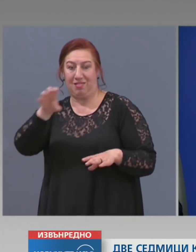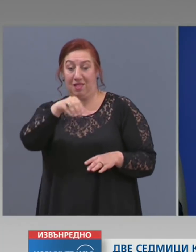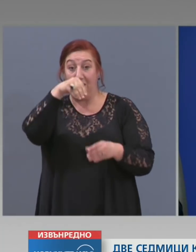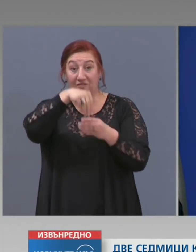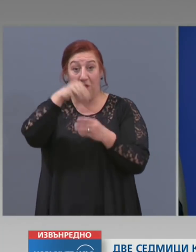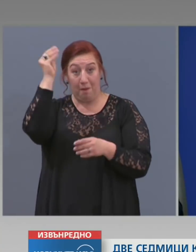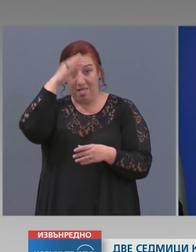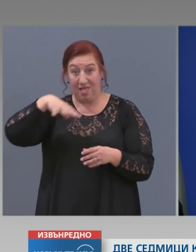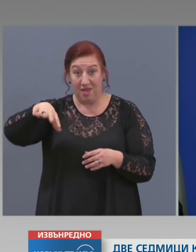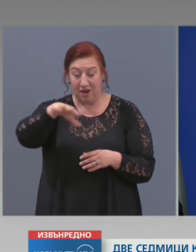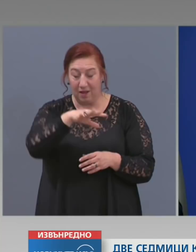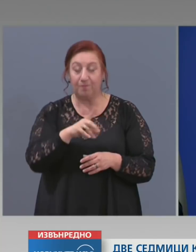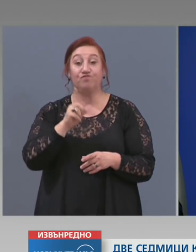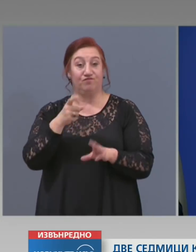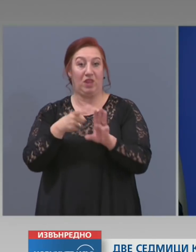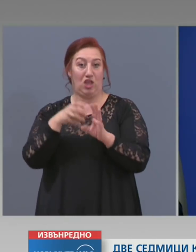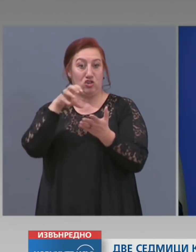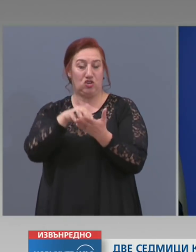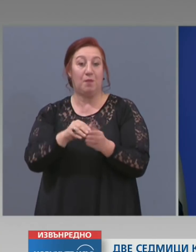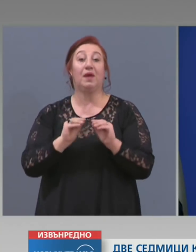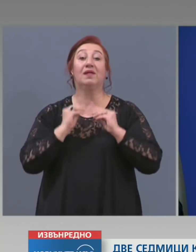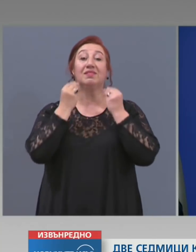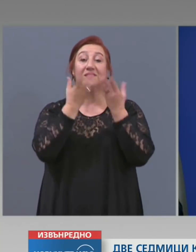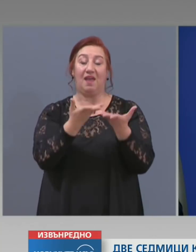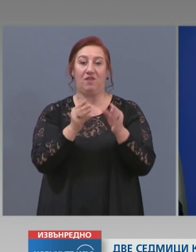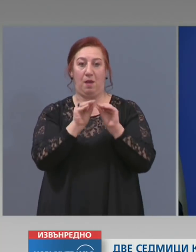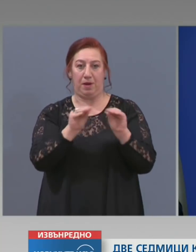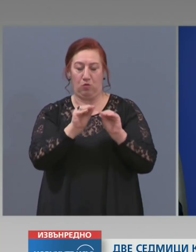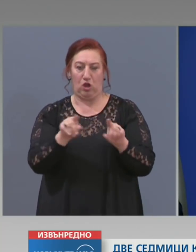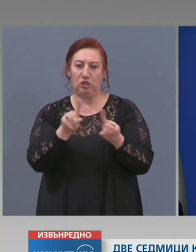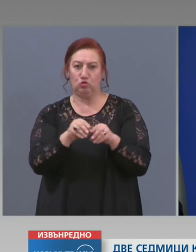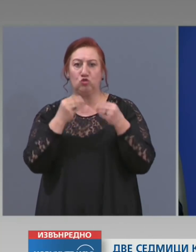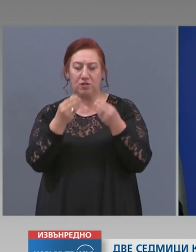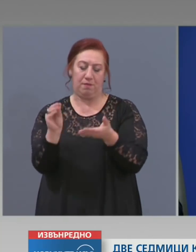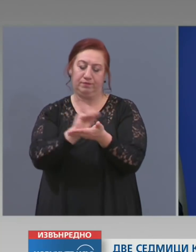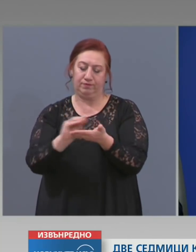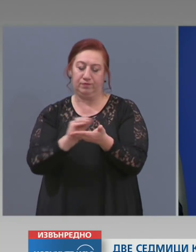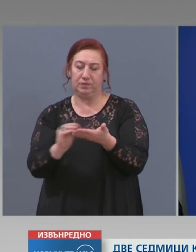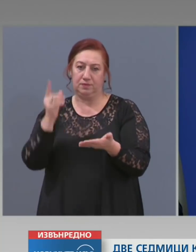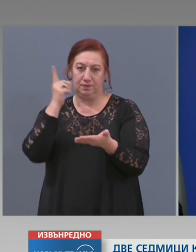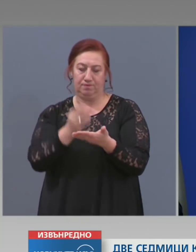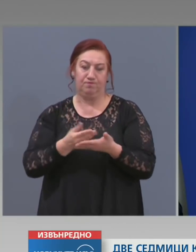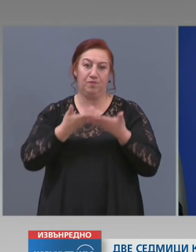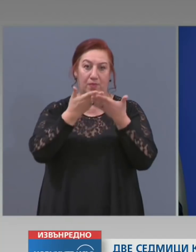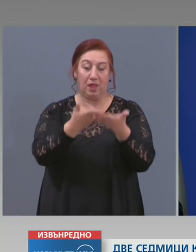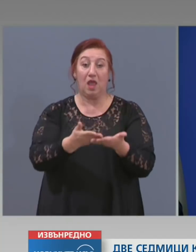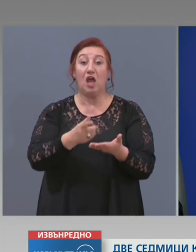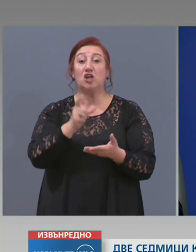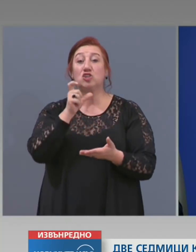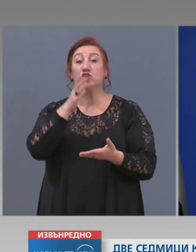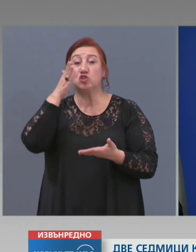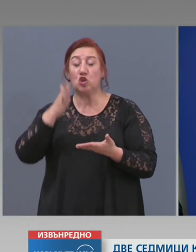щабът препоръча на министъра и ще му дадем писмено предписание до срок до една седмица да